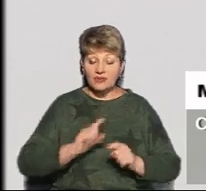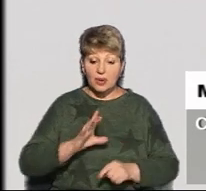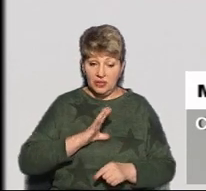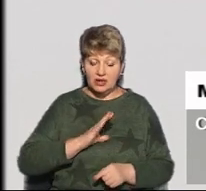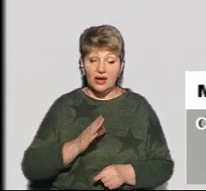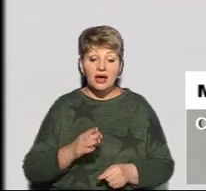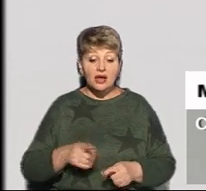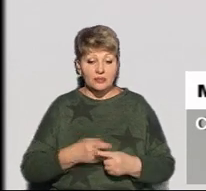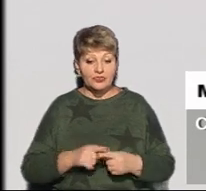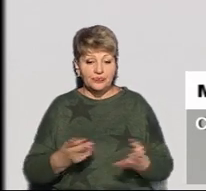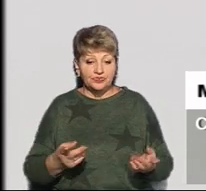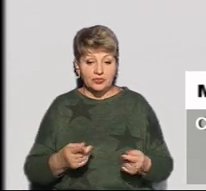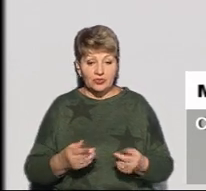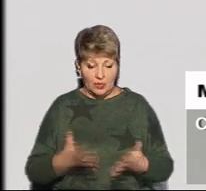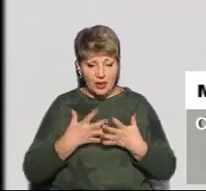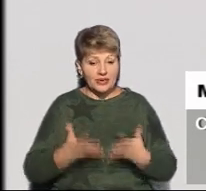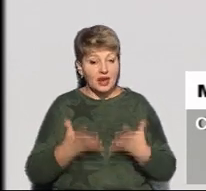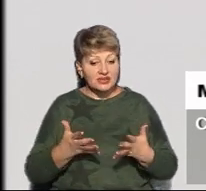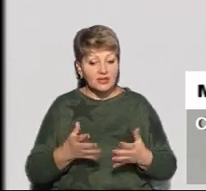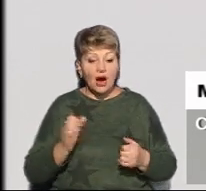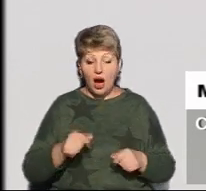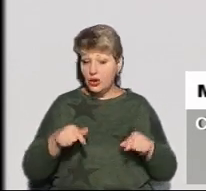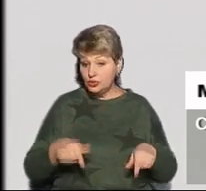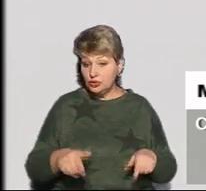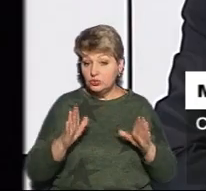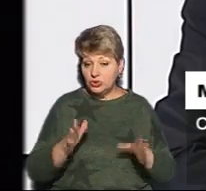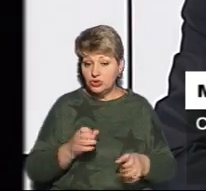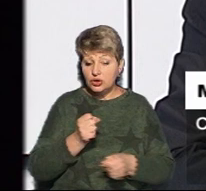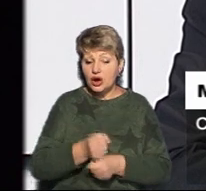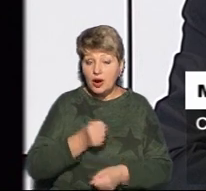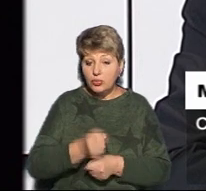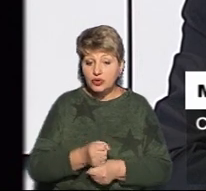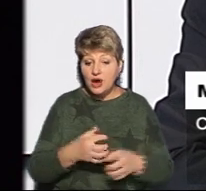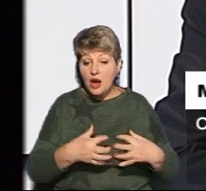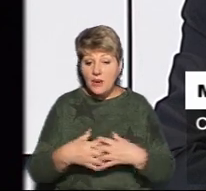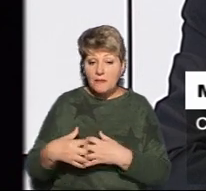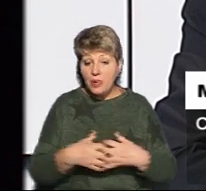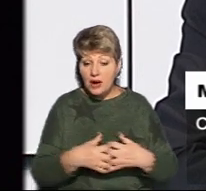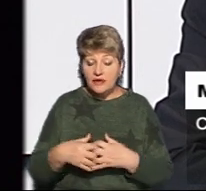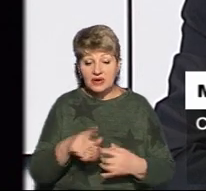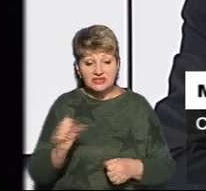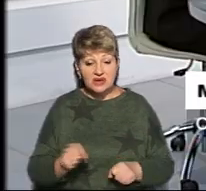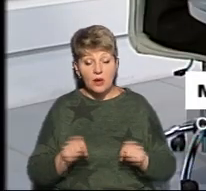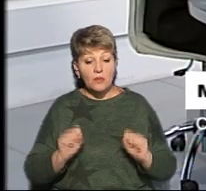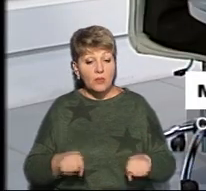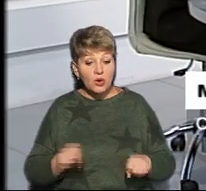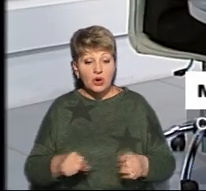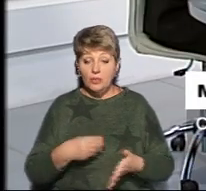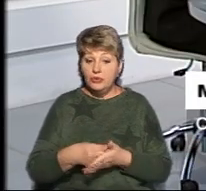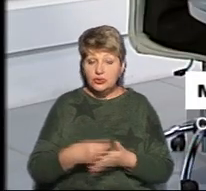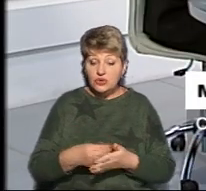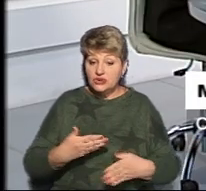яскрава. А тут буде більше якоїсь такої прагматичної роботи, боротьби за можливості бюджетні, за розподіл бюджету